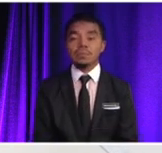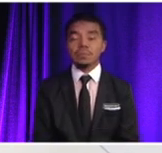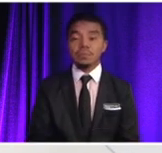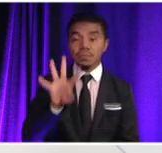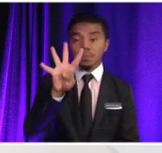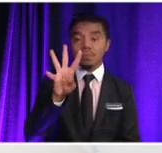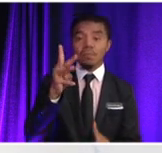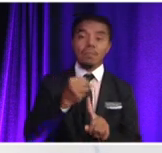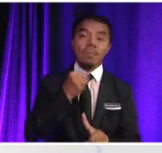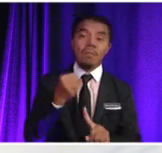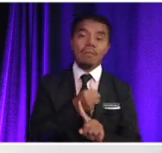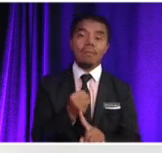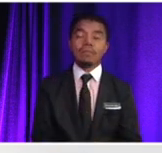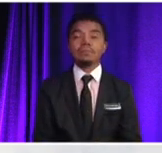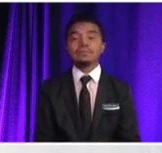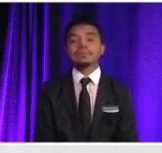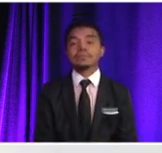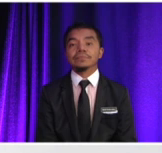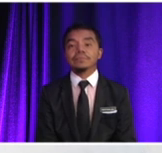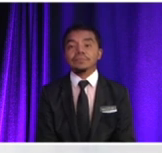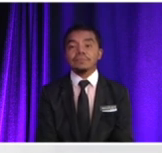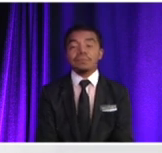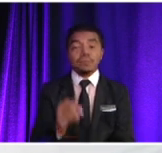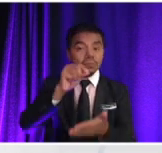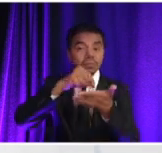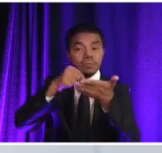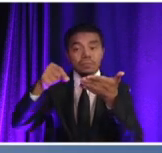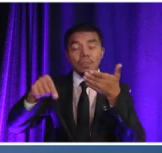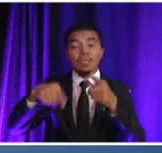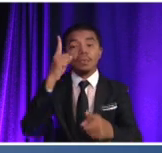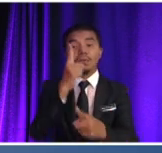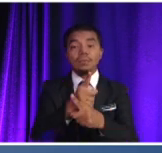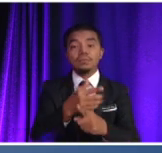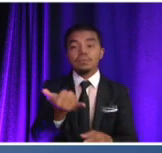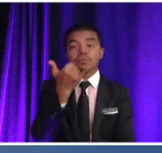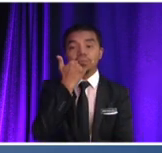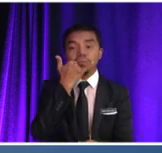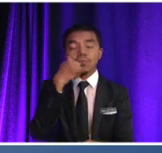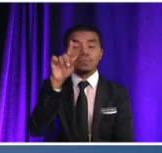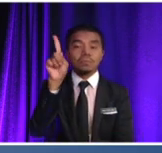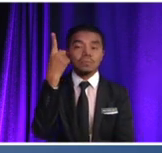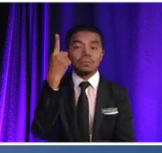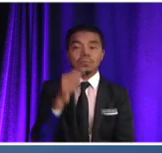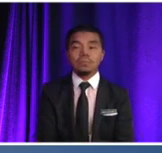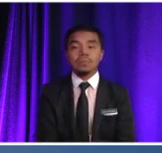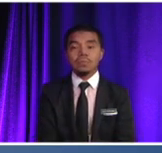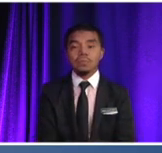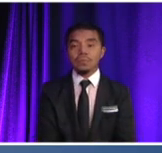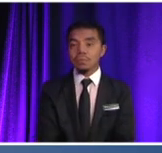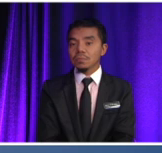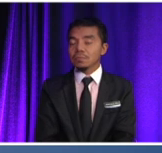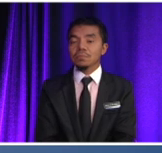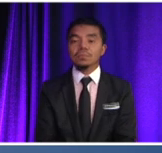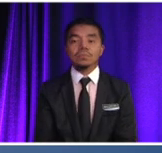4 Oke Jadi mesti tulis betul atau salah saja bukan tanda betul atau salah tidak